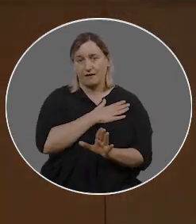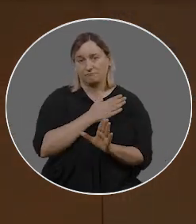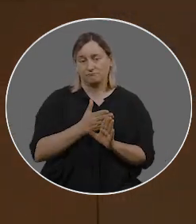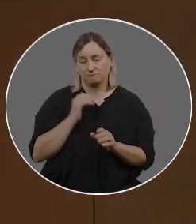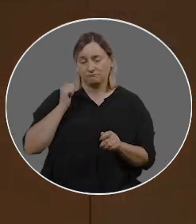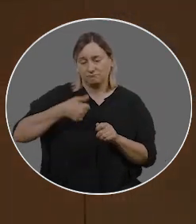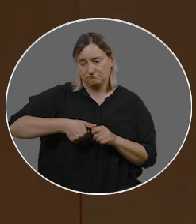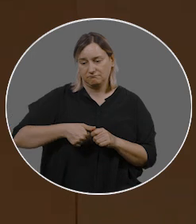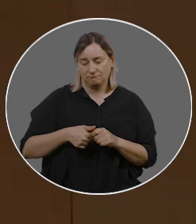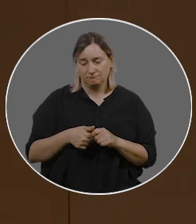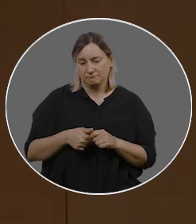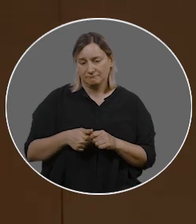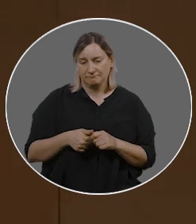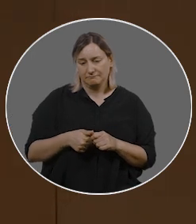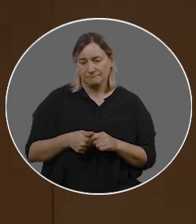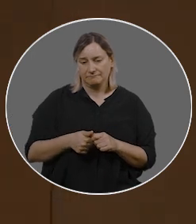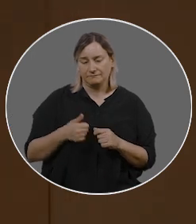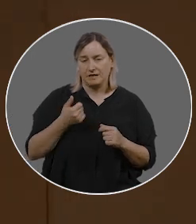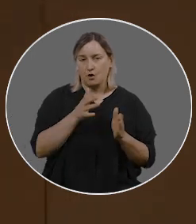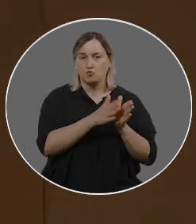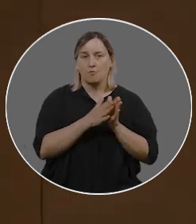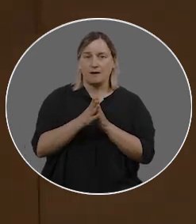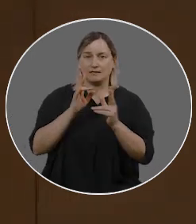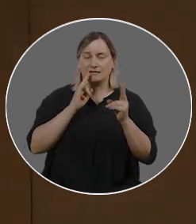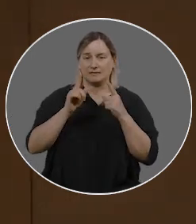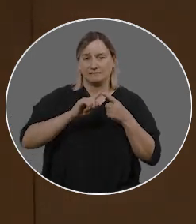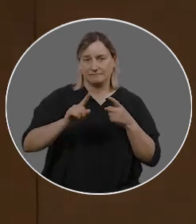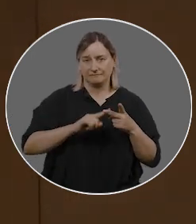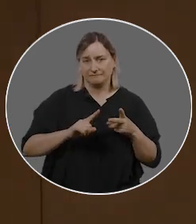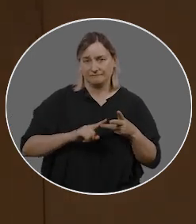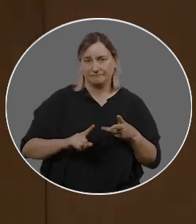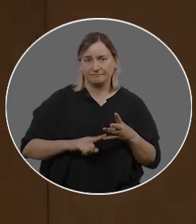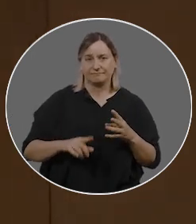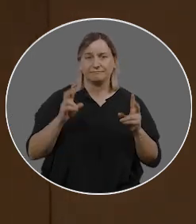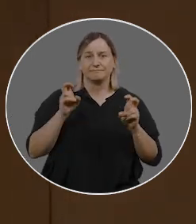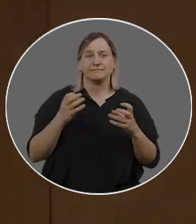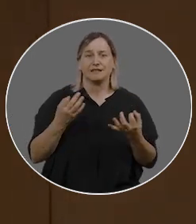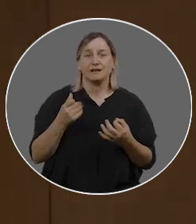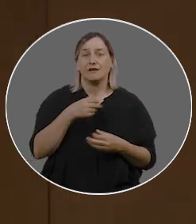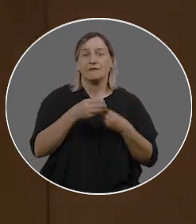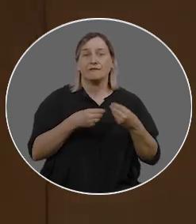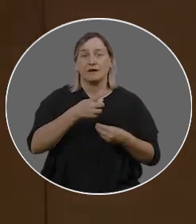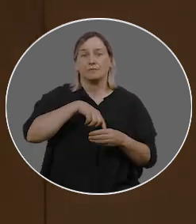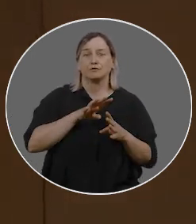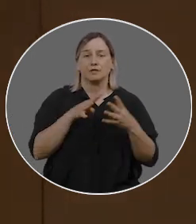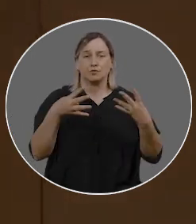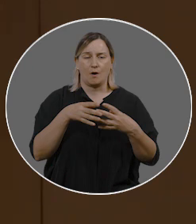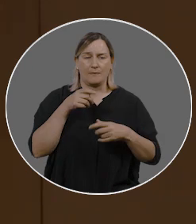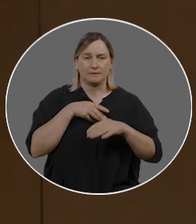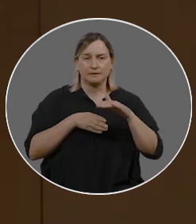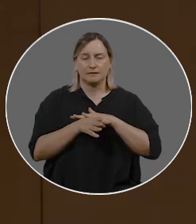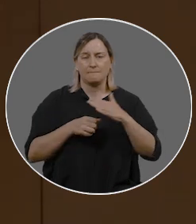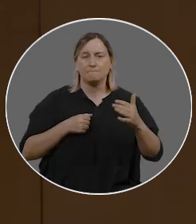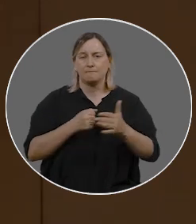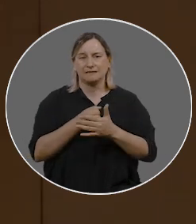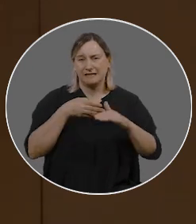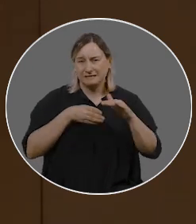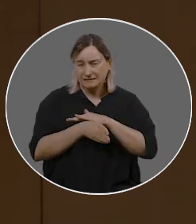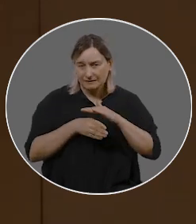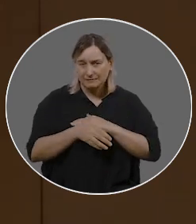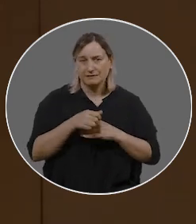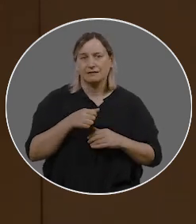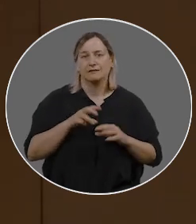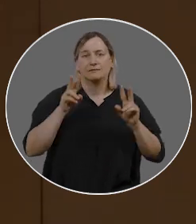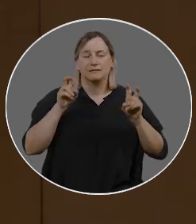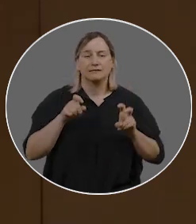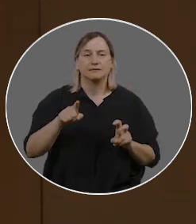presentant les companyes, és fer que els vostres webs siguin accessibles, que les vostres apps siguin